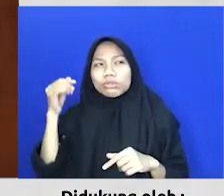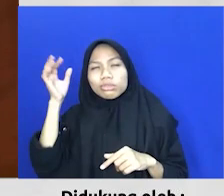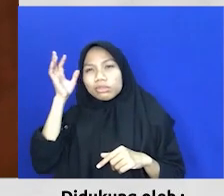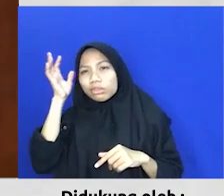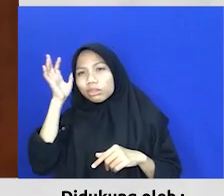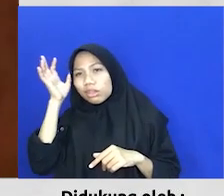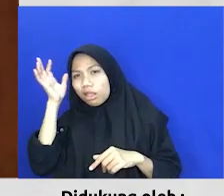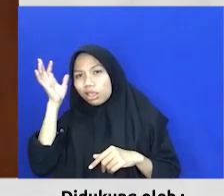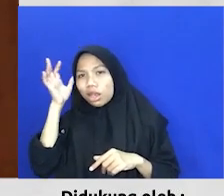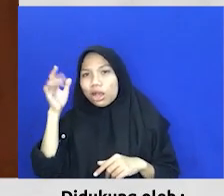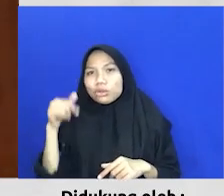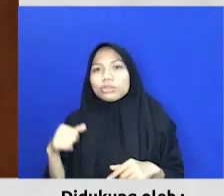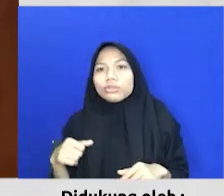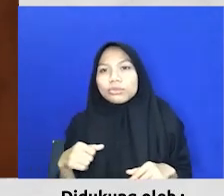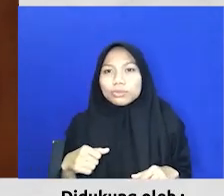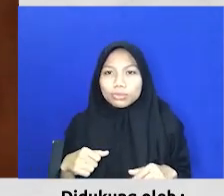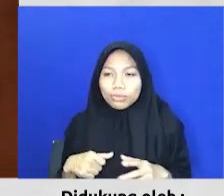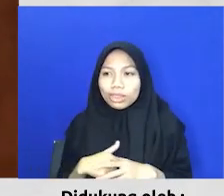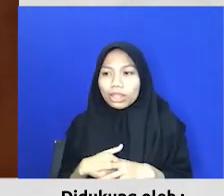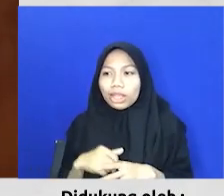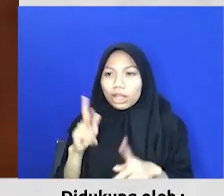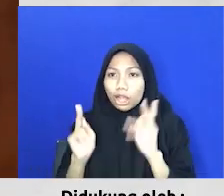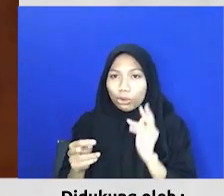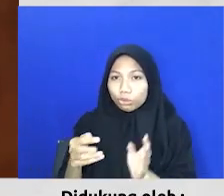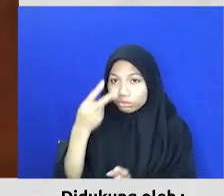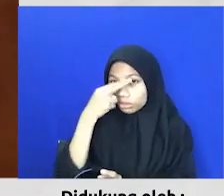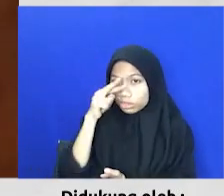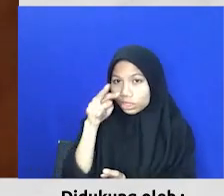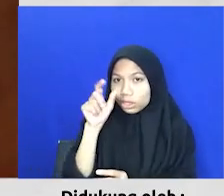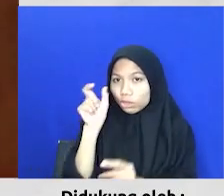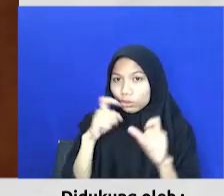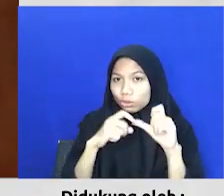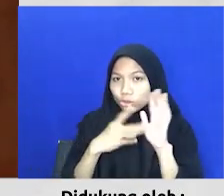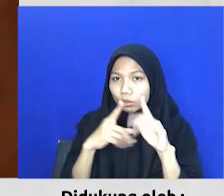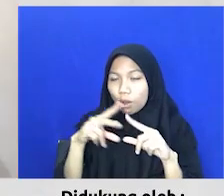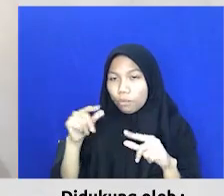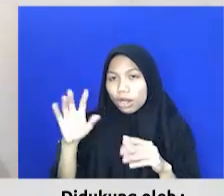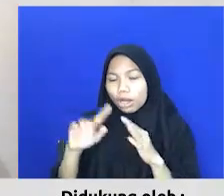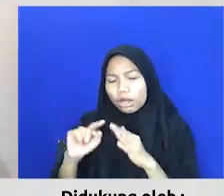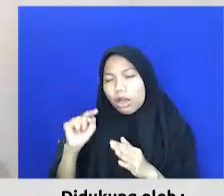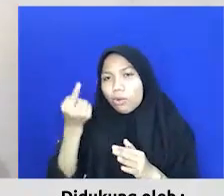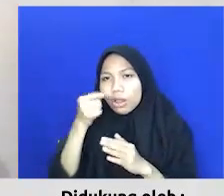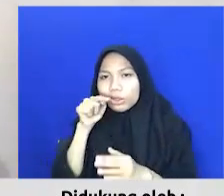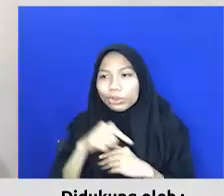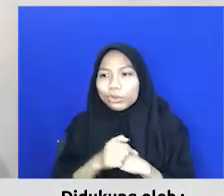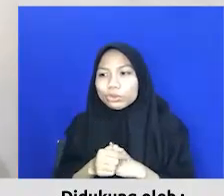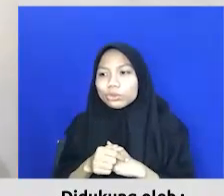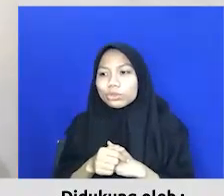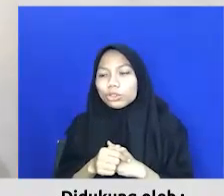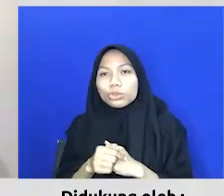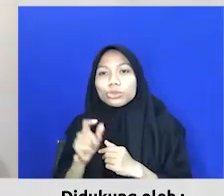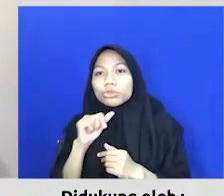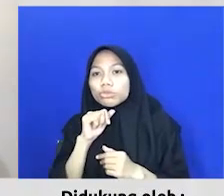sembarangan. Awaluddin Jamin yang kemudian menjadi Kapolri ya kan ya, Profesor Doktor ya kan